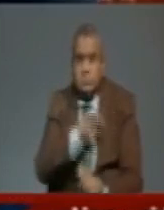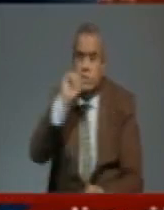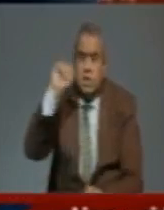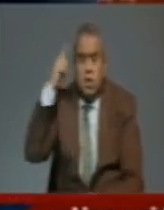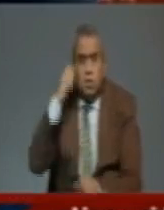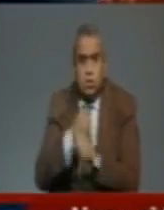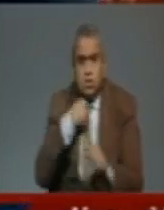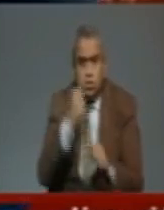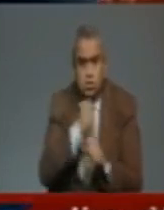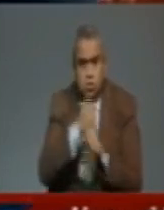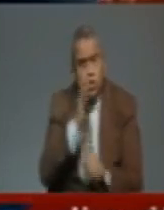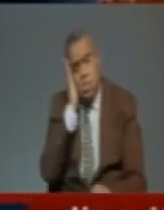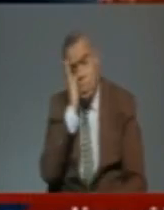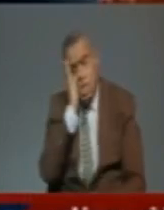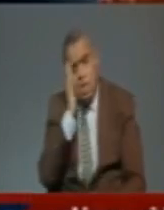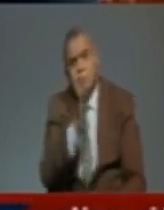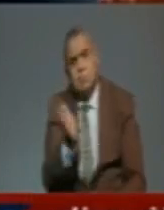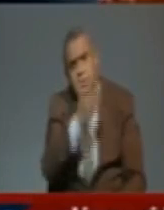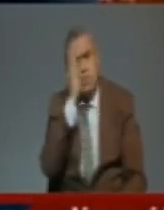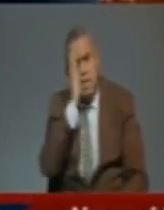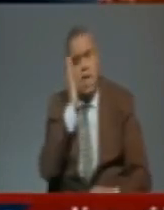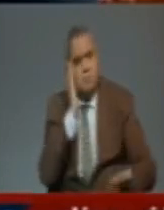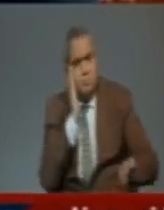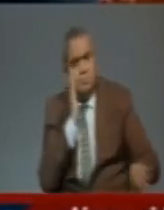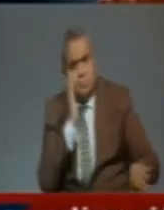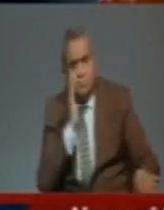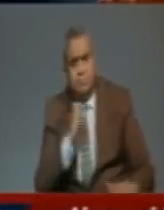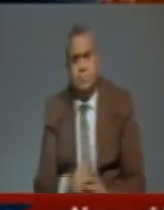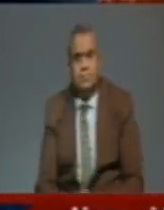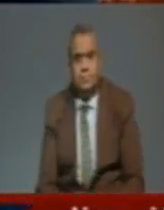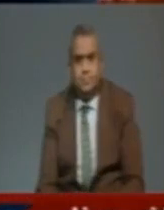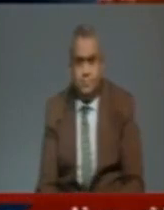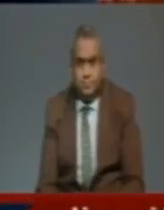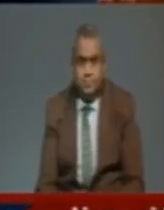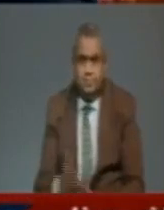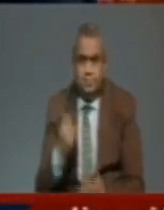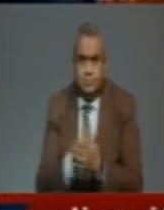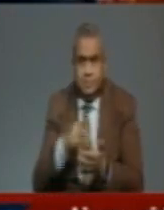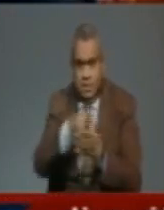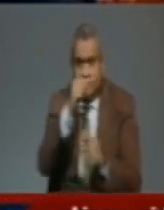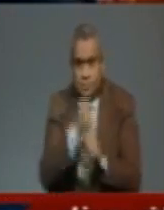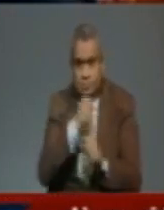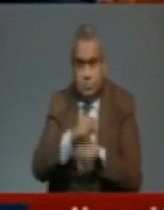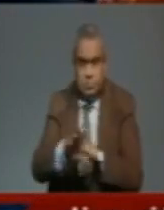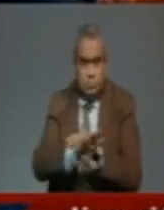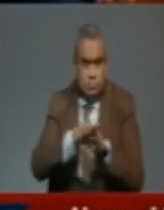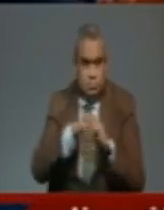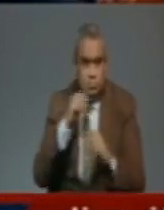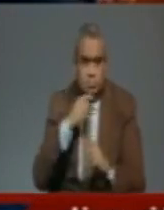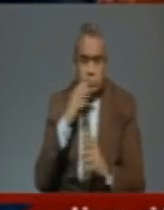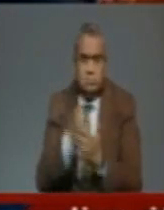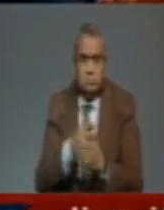يشتغلش وينام خليه نايم بقى. فانت عشان تعمل ده كان قبل كده مدة